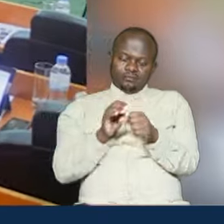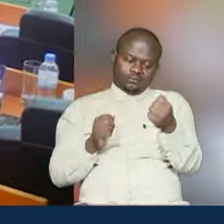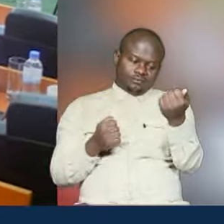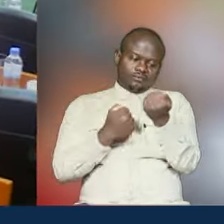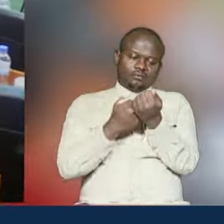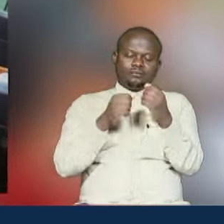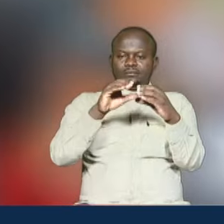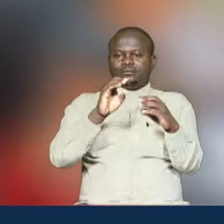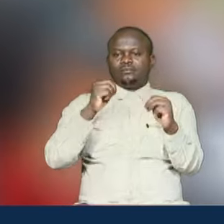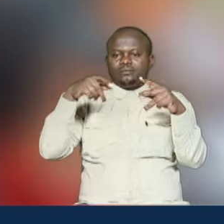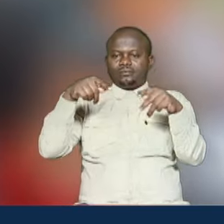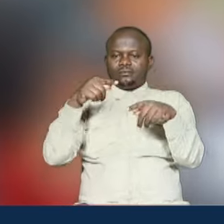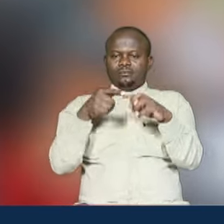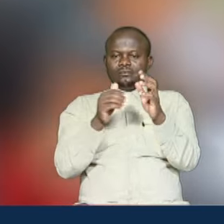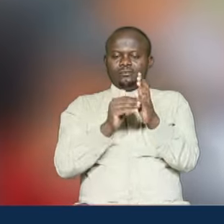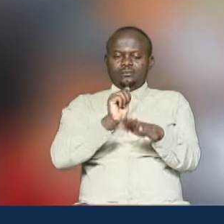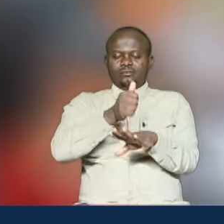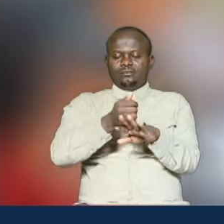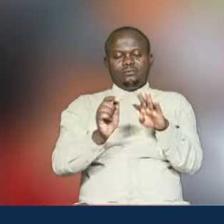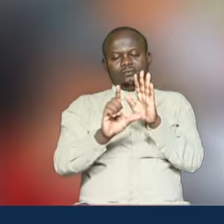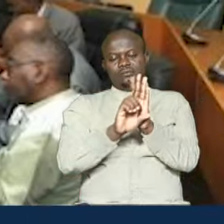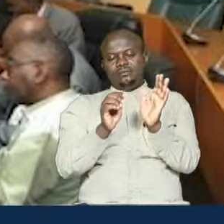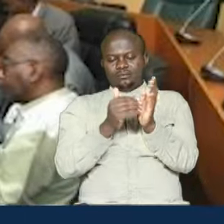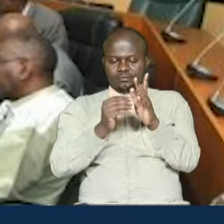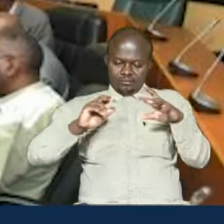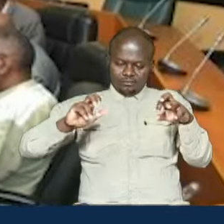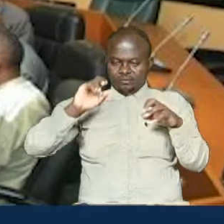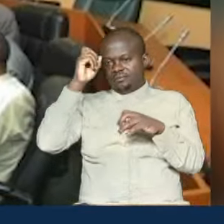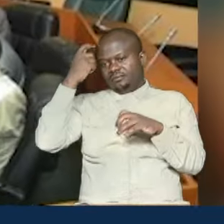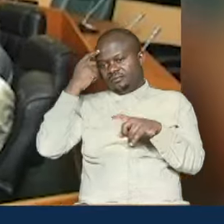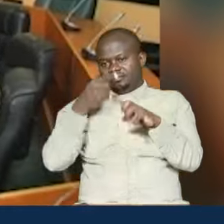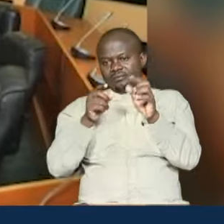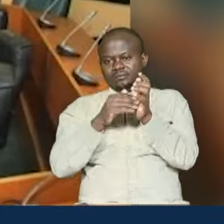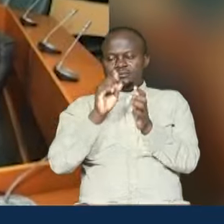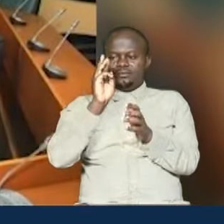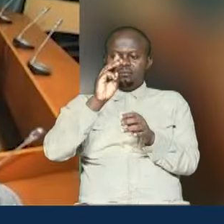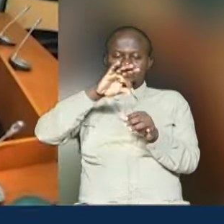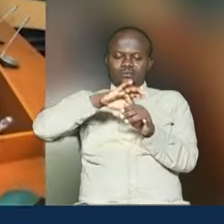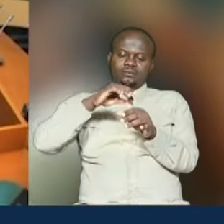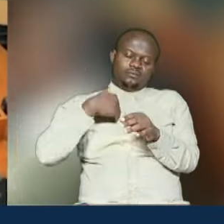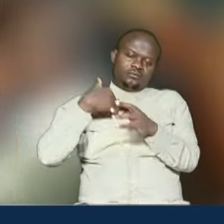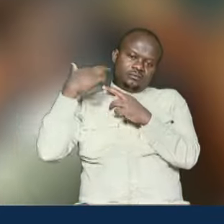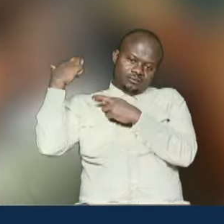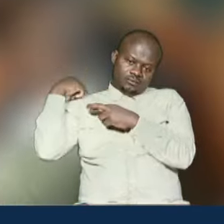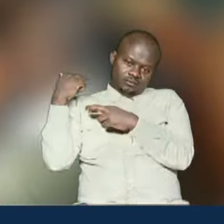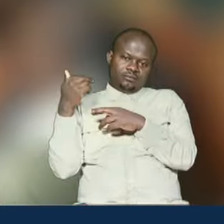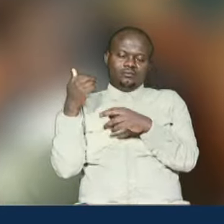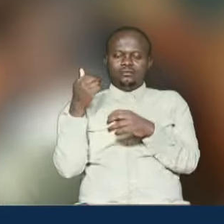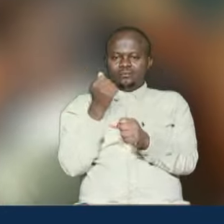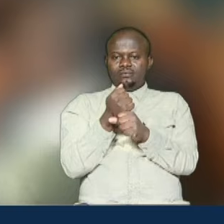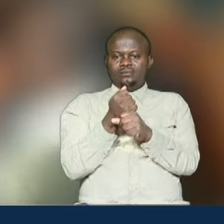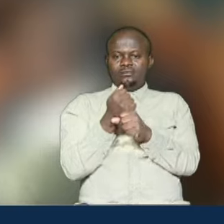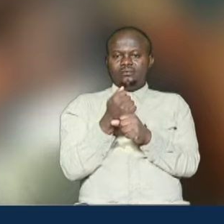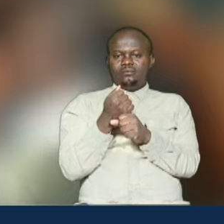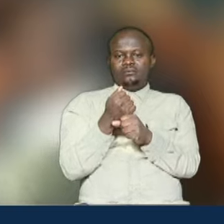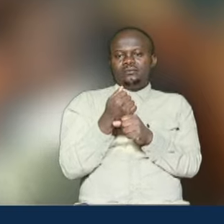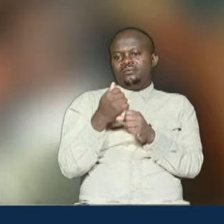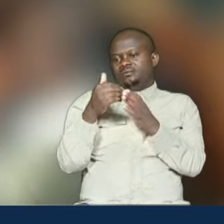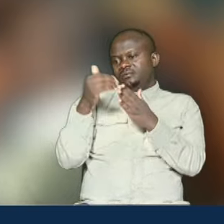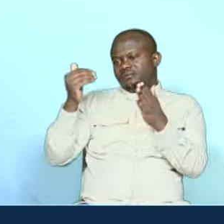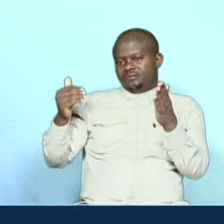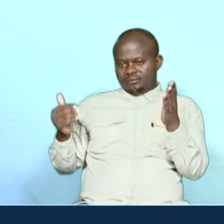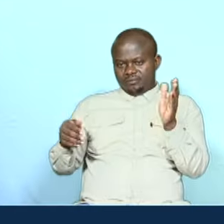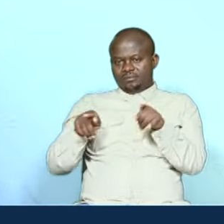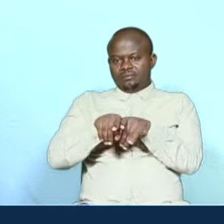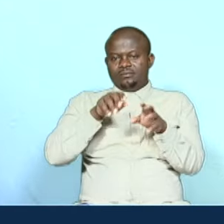umutwe w'abadepite mu gushyiraho amategeko no kugenzura guverinoma, ariko abazatorwa ngo bafite inshingano zo kwesa ikivi mu cyabanjirije, nk'uko bisobanurwa